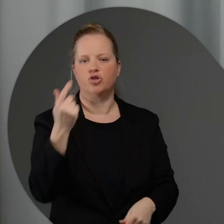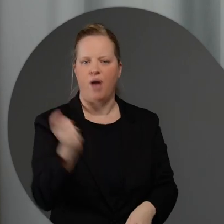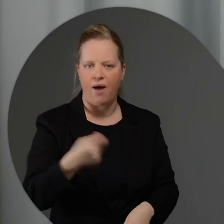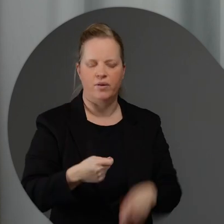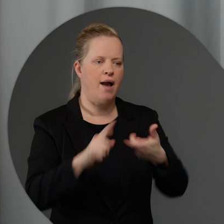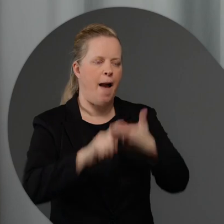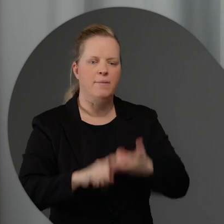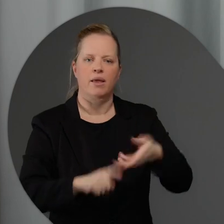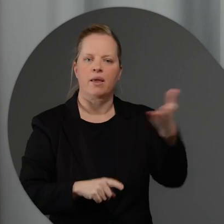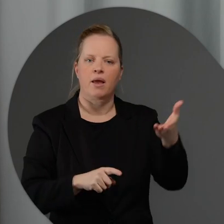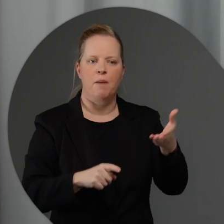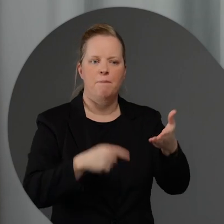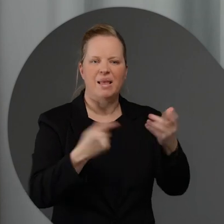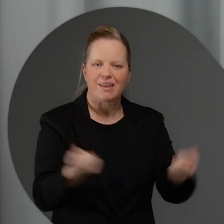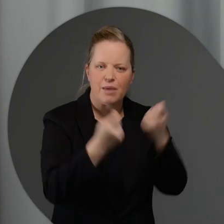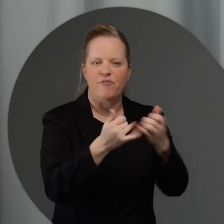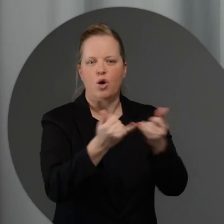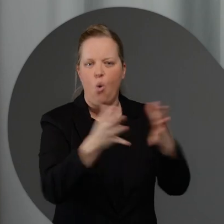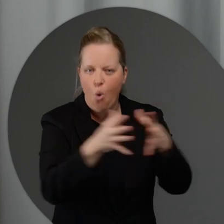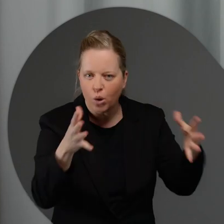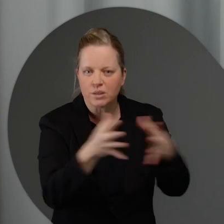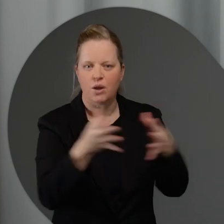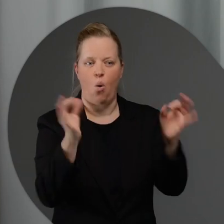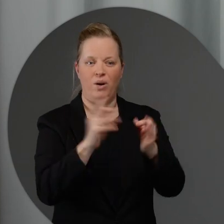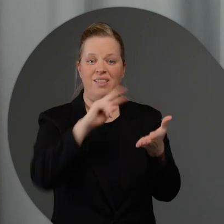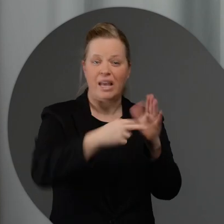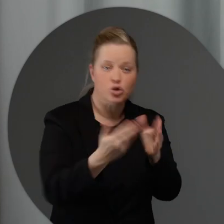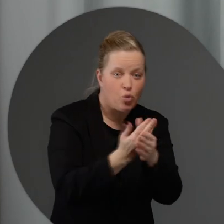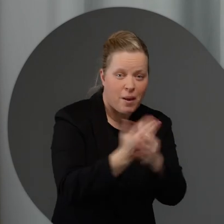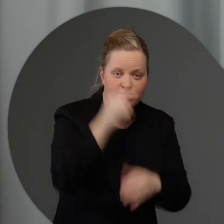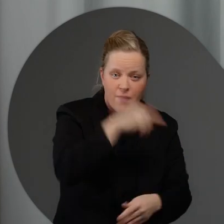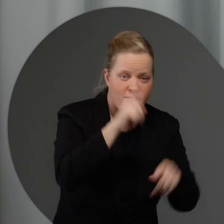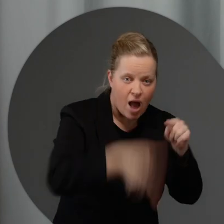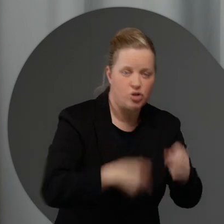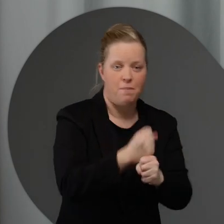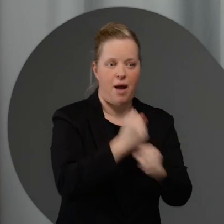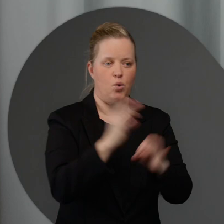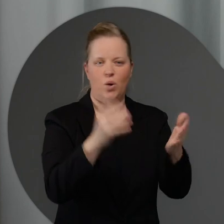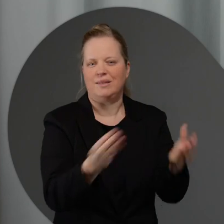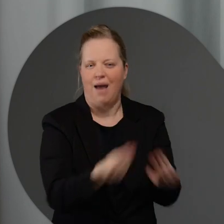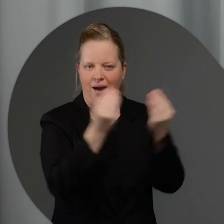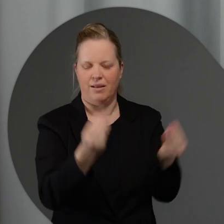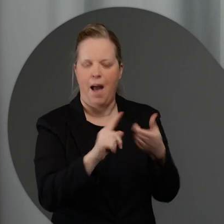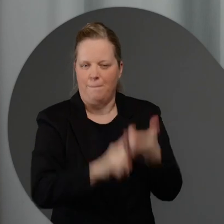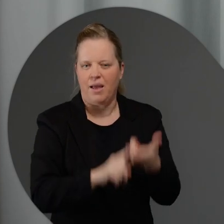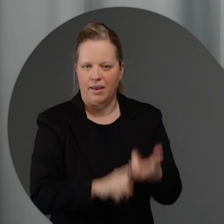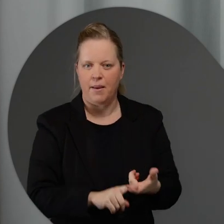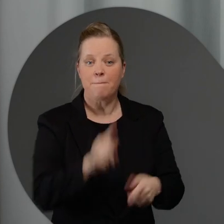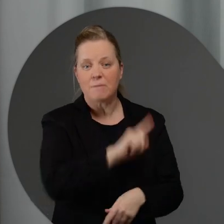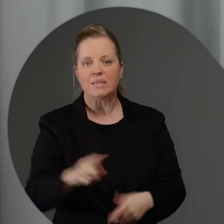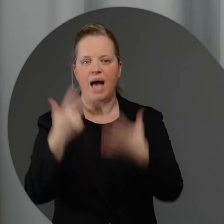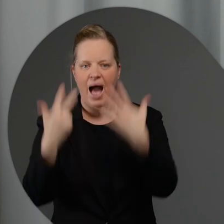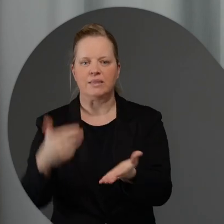die abhängig sind von der Größe des Betriebes oder was ich falsch gemacht habe, ob ich zum Beispiel technische Dokumentation nicht vorhalte und solche Dinge.